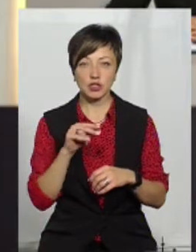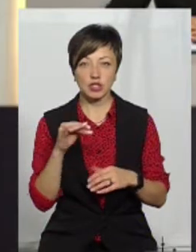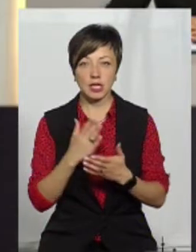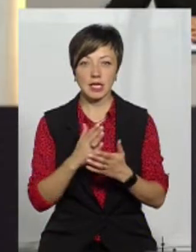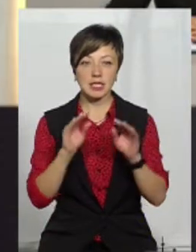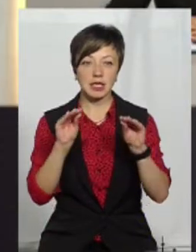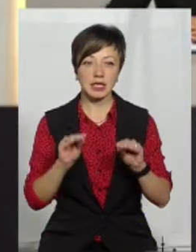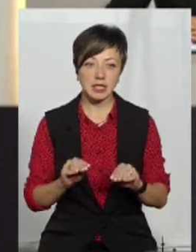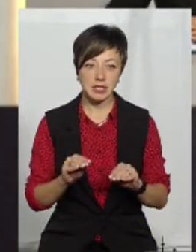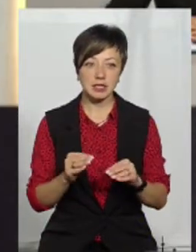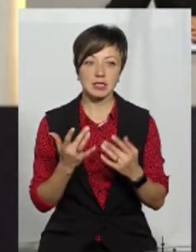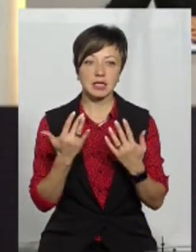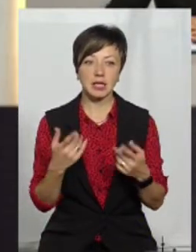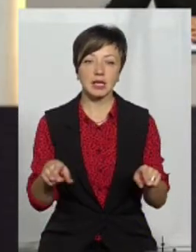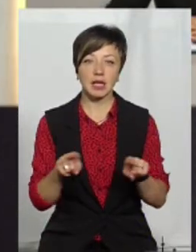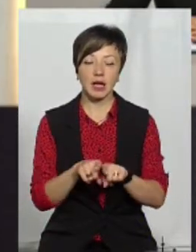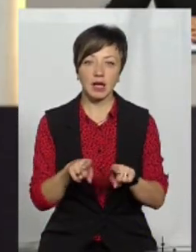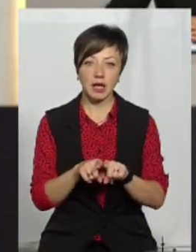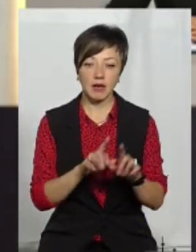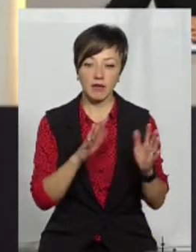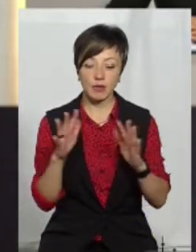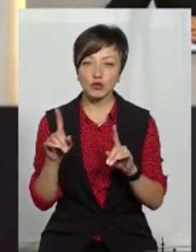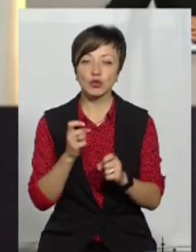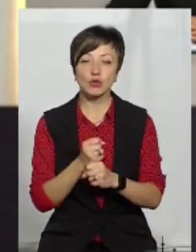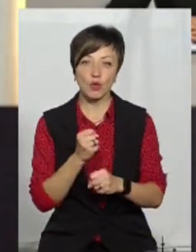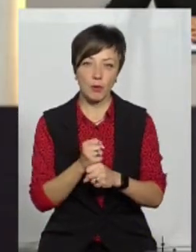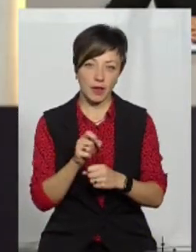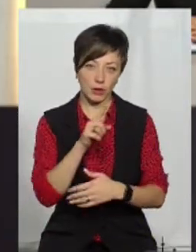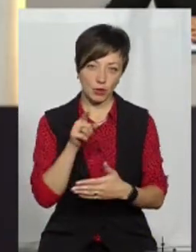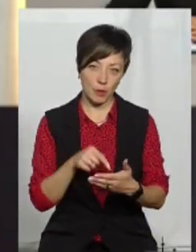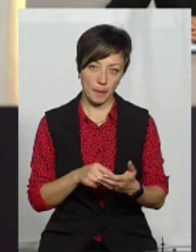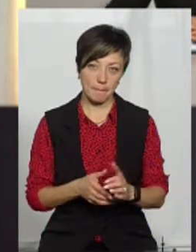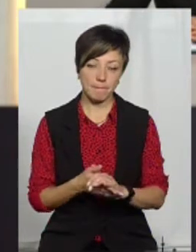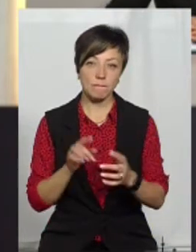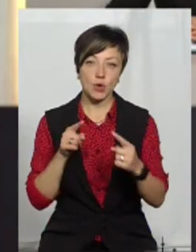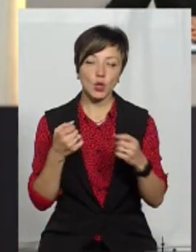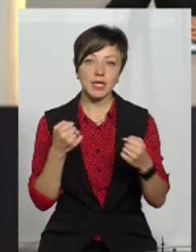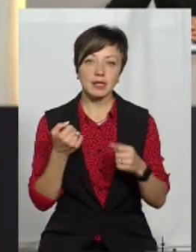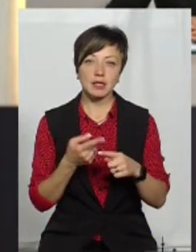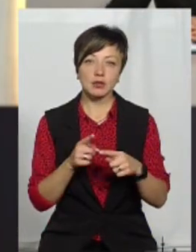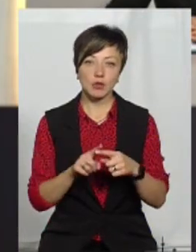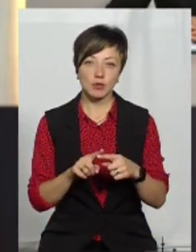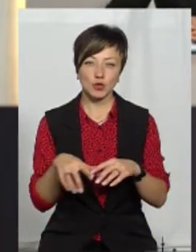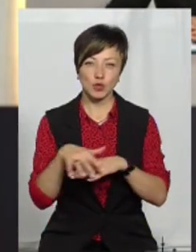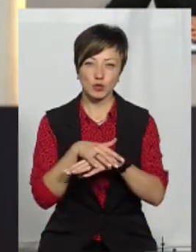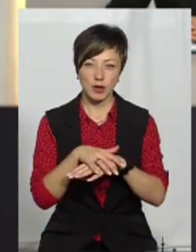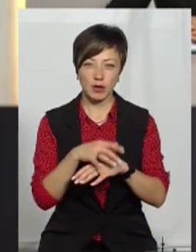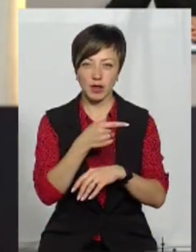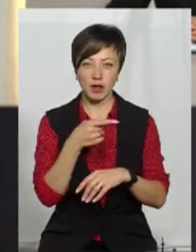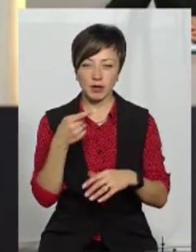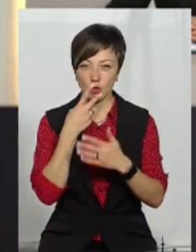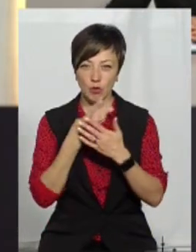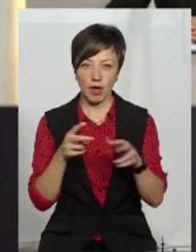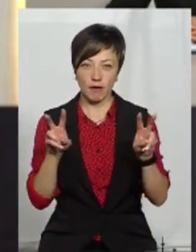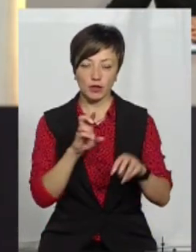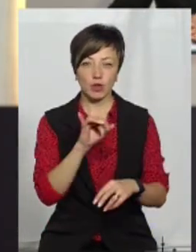є статистика, скільки таких явищ, і що зроблено по протидії цьому такому суспільно-негативному